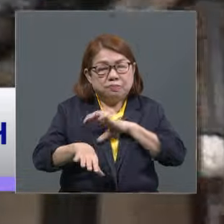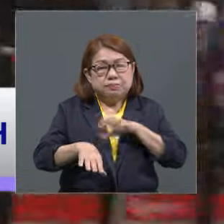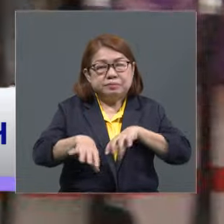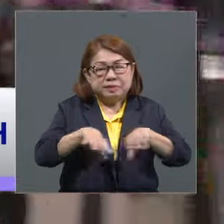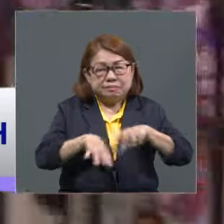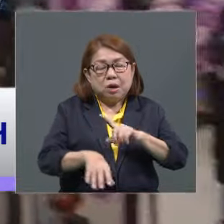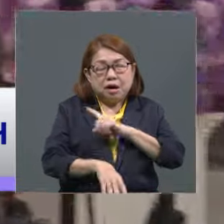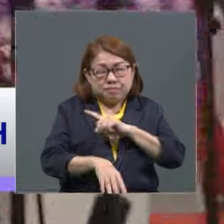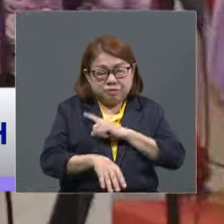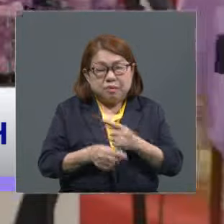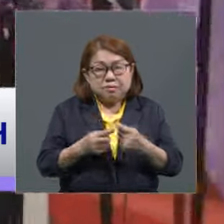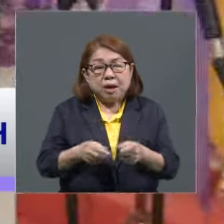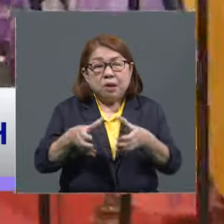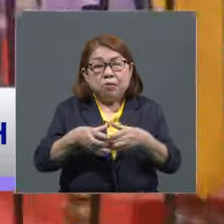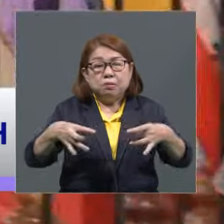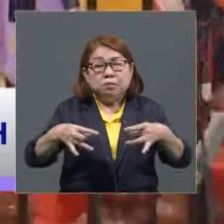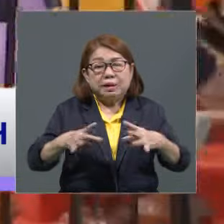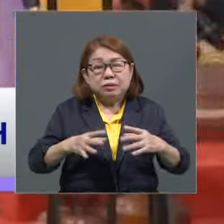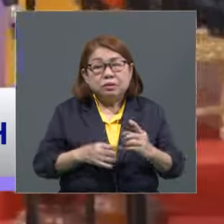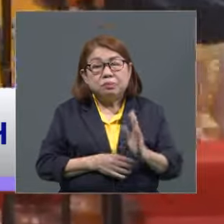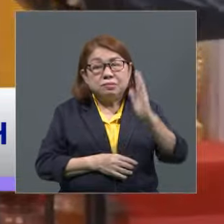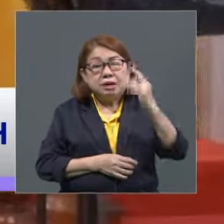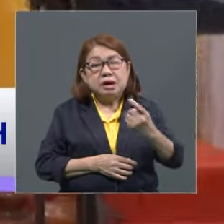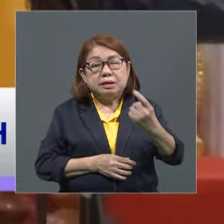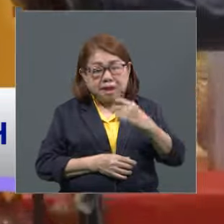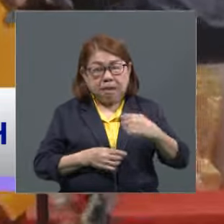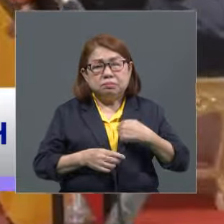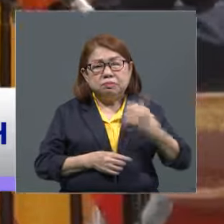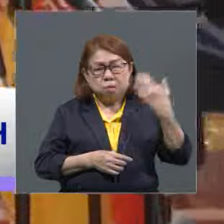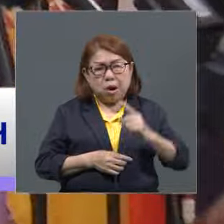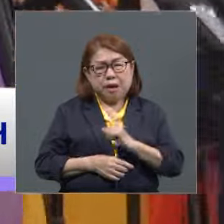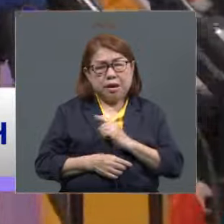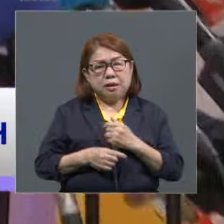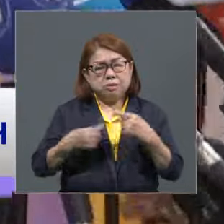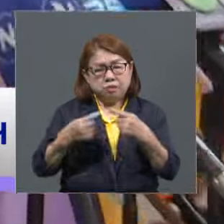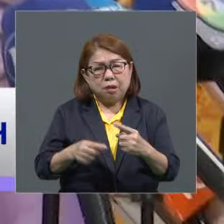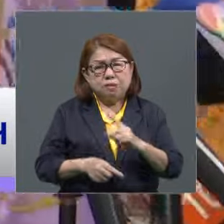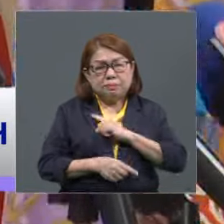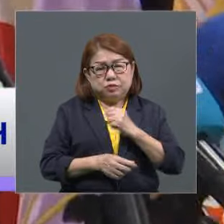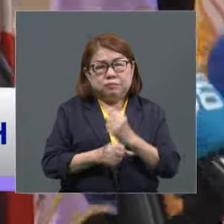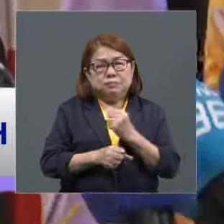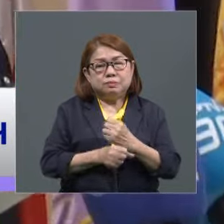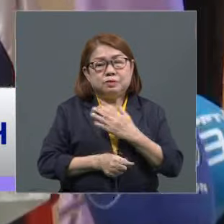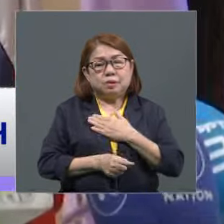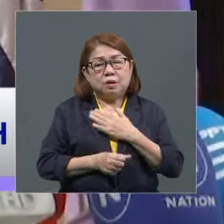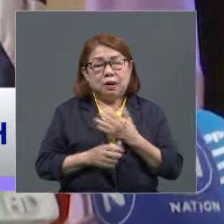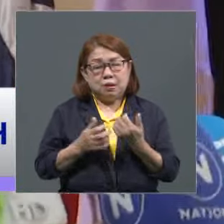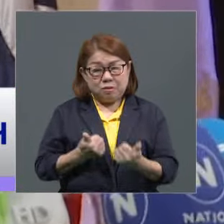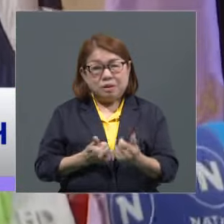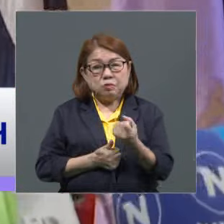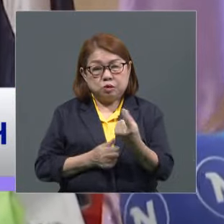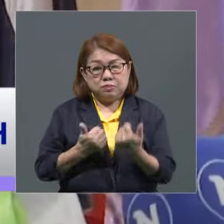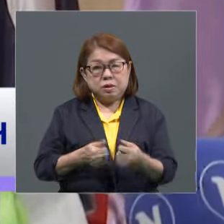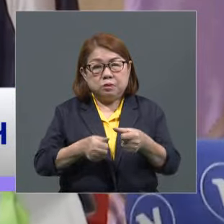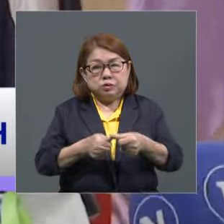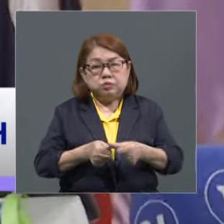ค้านอยากให้มาตอบก็ยืนยันว่าที่ผ่านมาพยายามมาตอบด้วยตัวเองเพราะว่าเป็นหน้าที่อยู่แล้วอย่างวันนี้อันนี้คือบรรยากาศวันนี้นะ นี่คือ